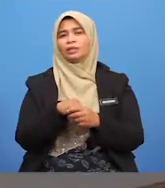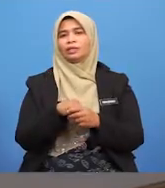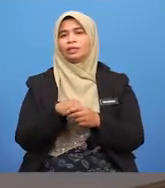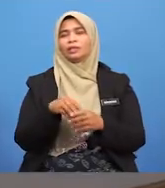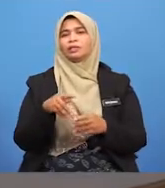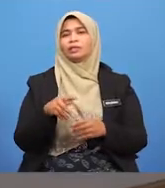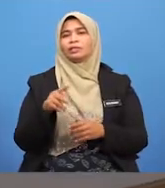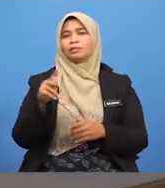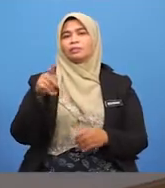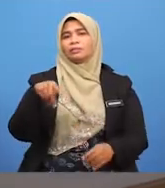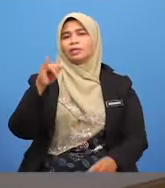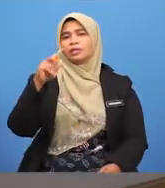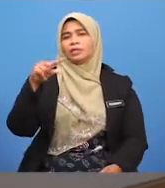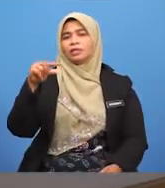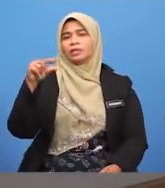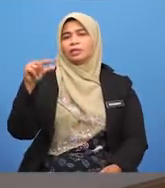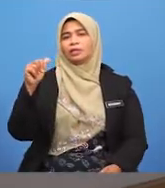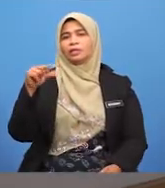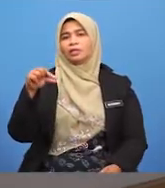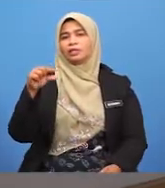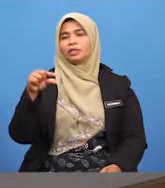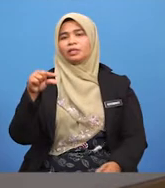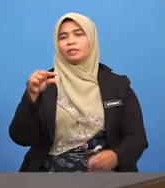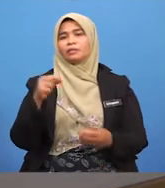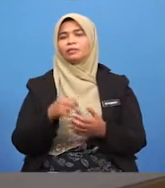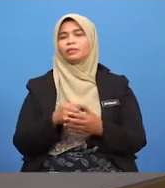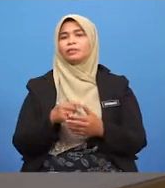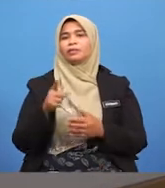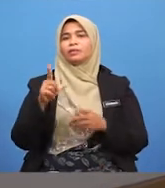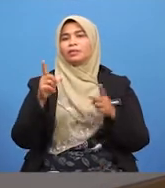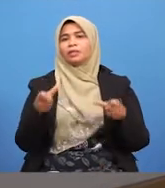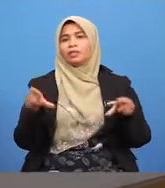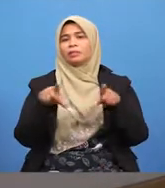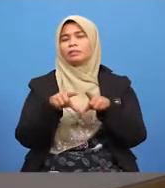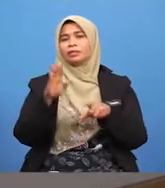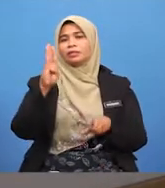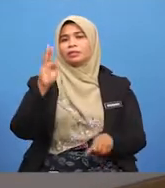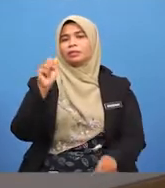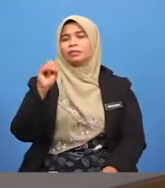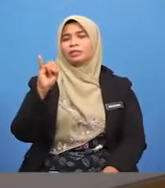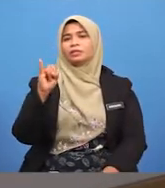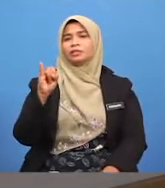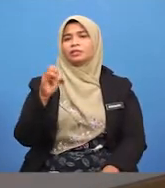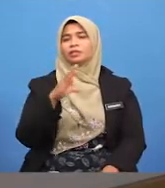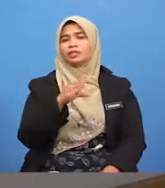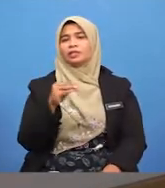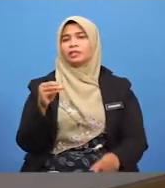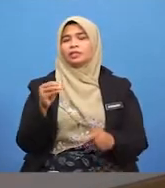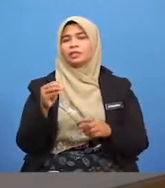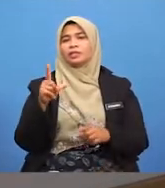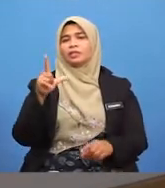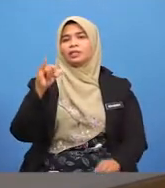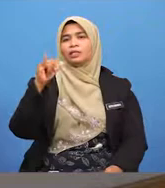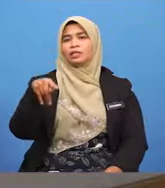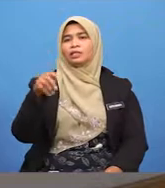casing pinggang dipakaikan basi dan dipakai lagi sekali